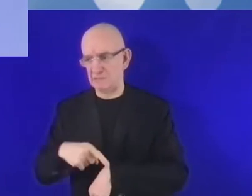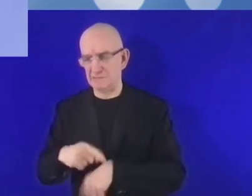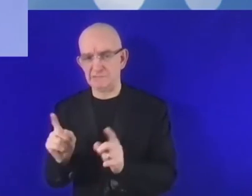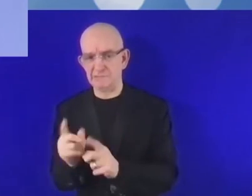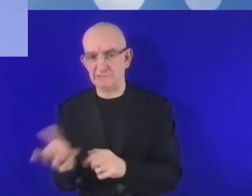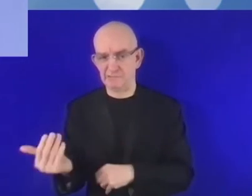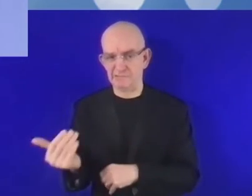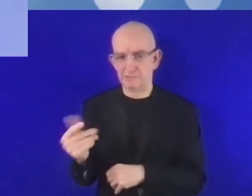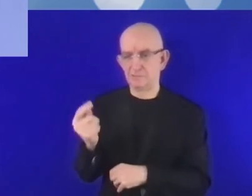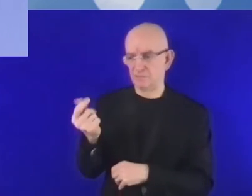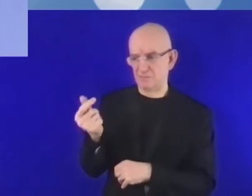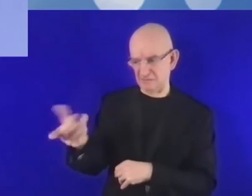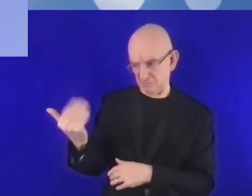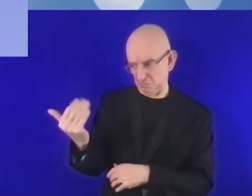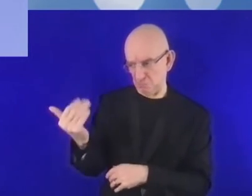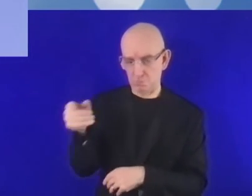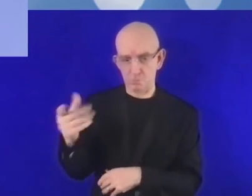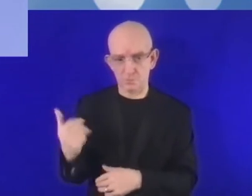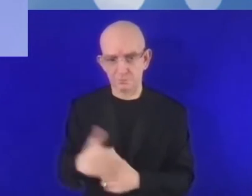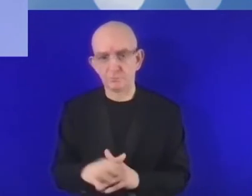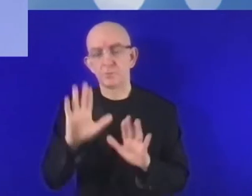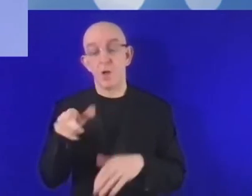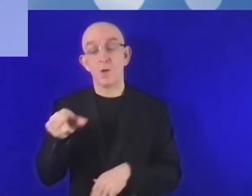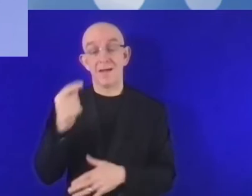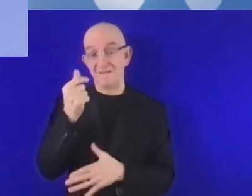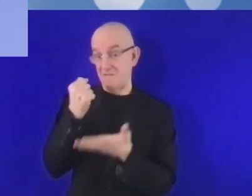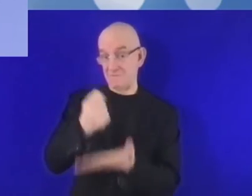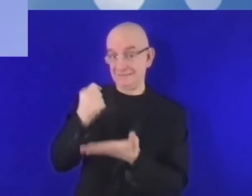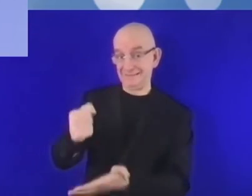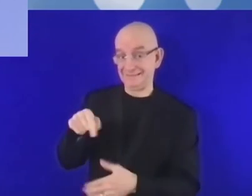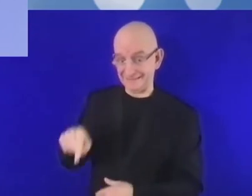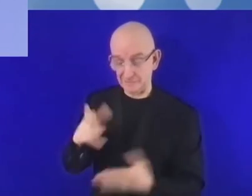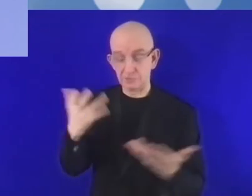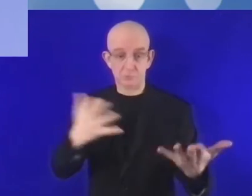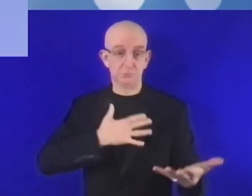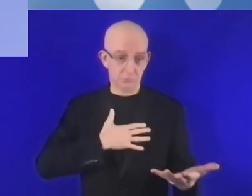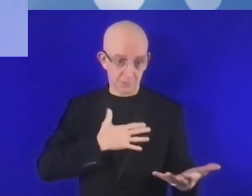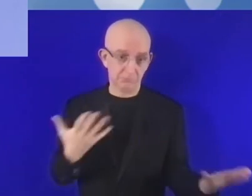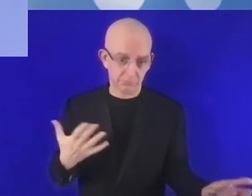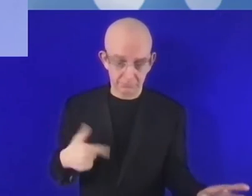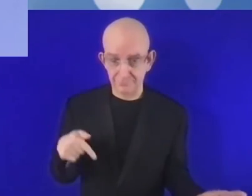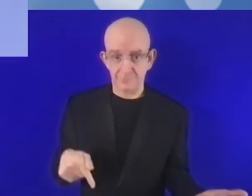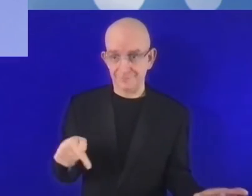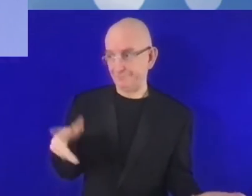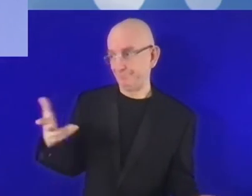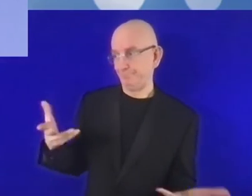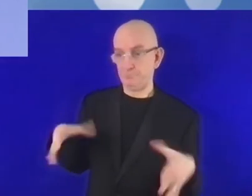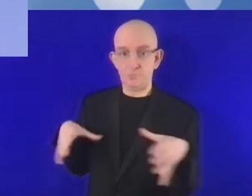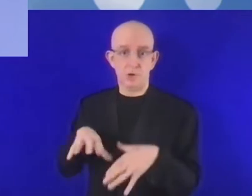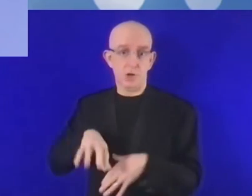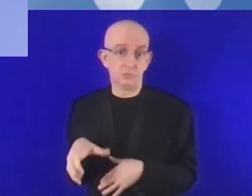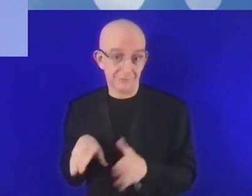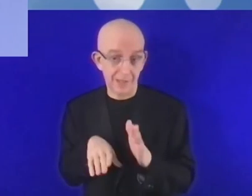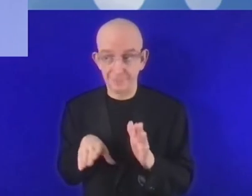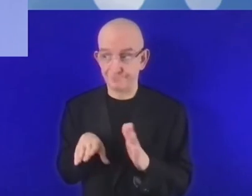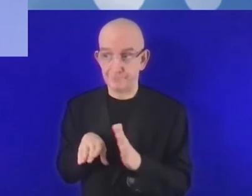тему финансирования. Да, что касается финансирования, я, конечно, как представительница развивающейся